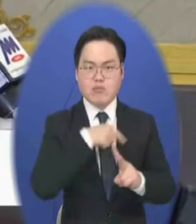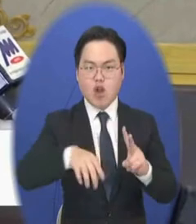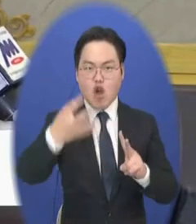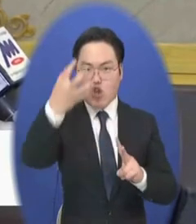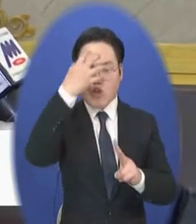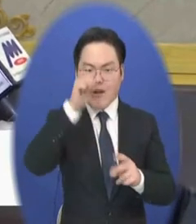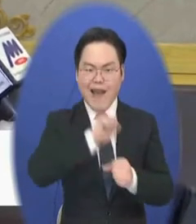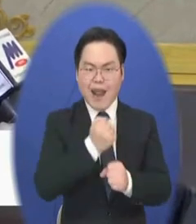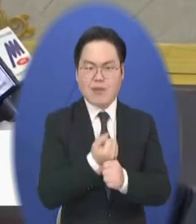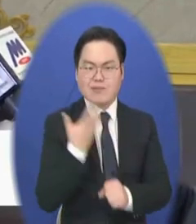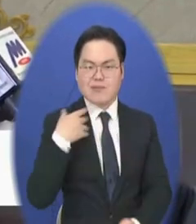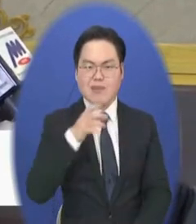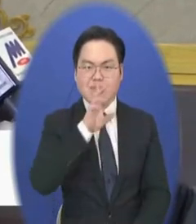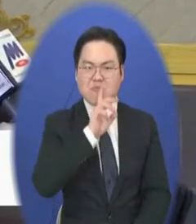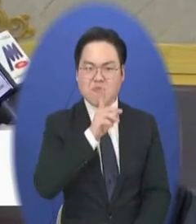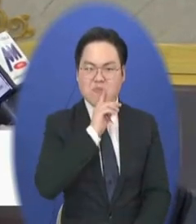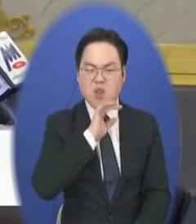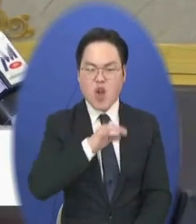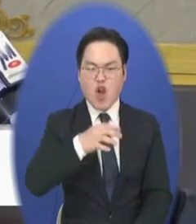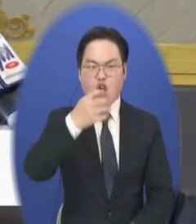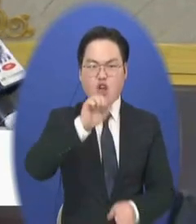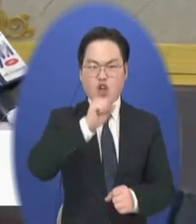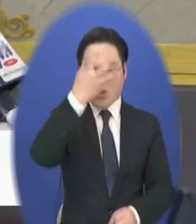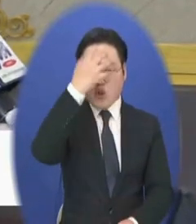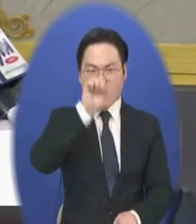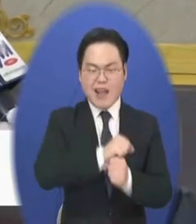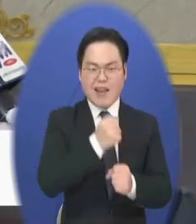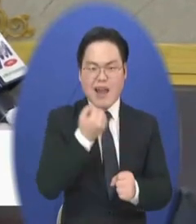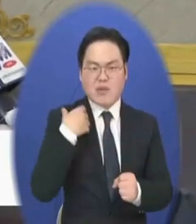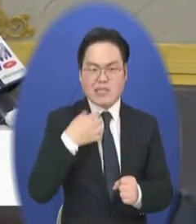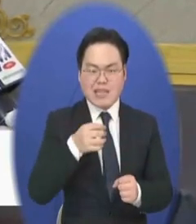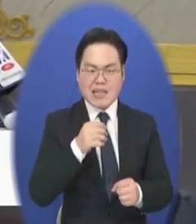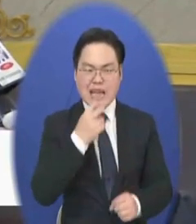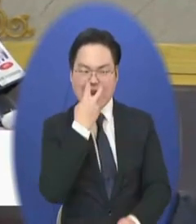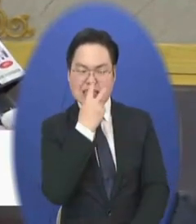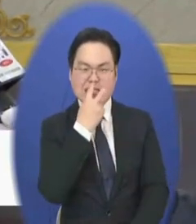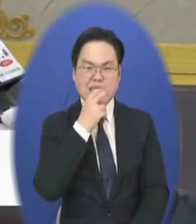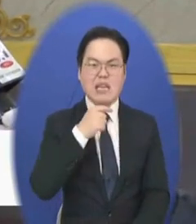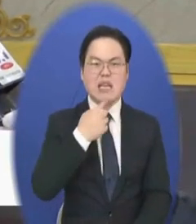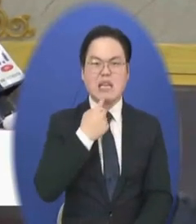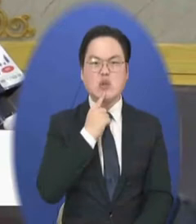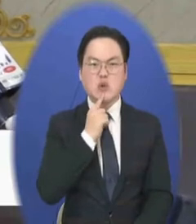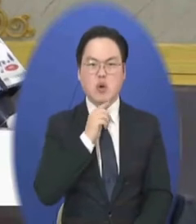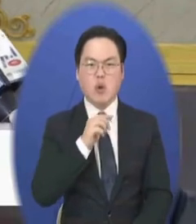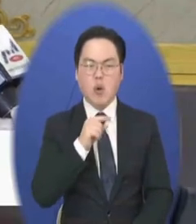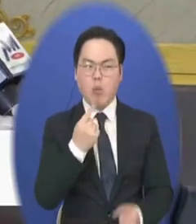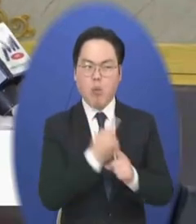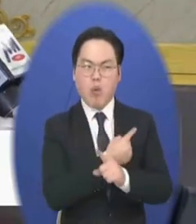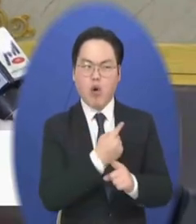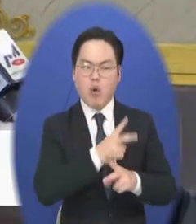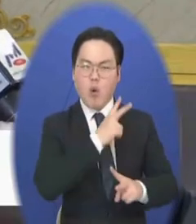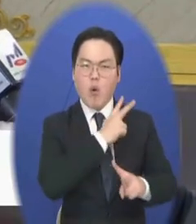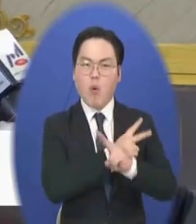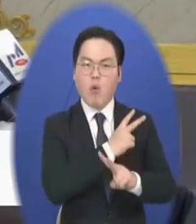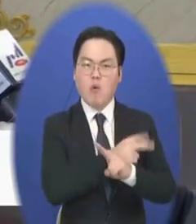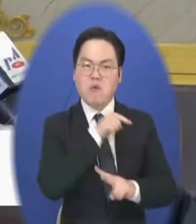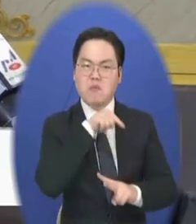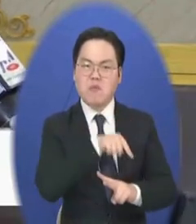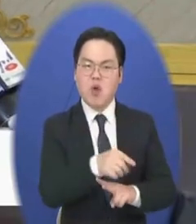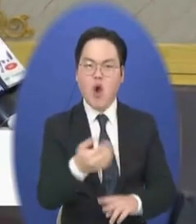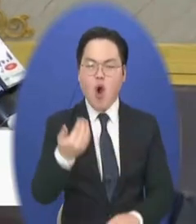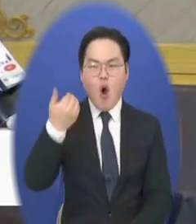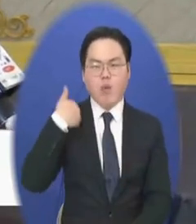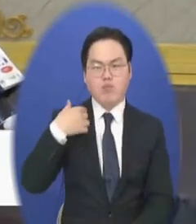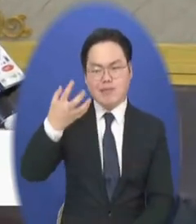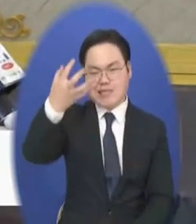болгох замаар одоо төрийн одоо хяналт цензур тогтоох байгууллага болох гэт байгаа ийм заалт орчихсон нэг хуулийн төсөл өмнөх засгийн